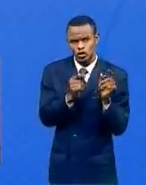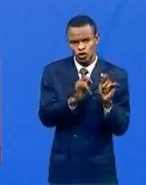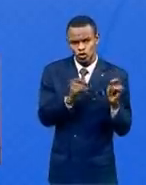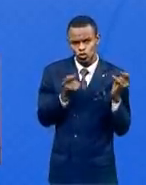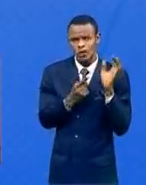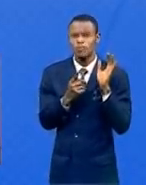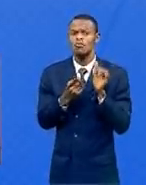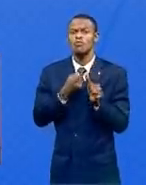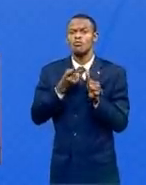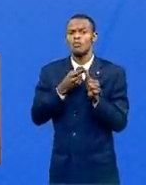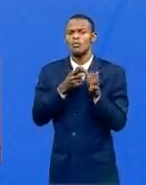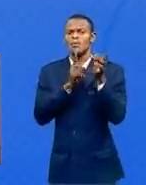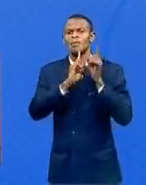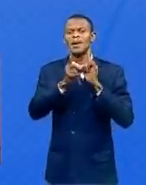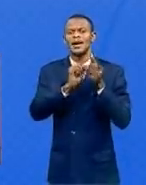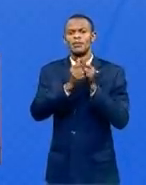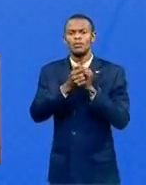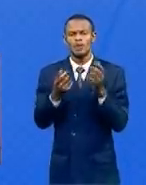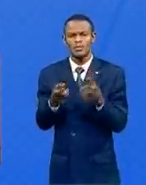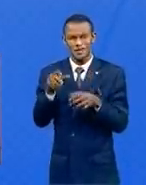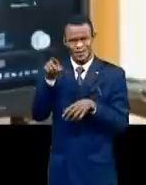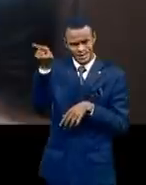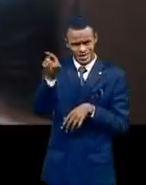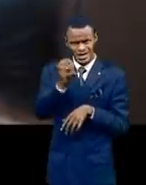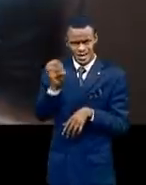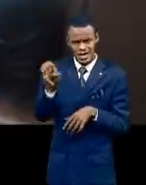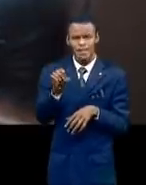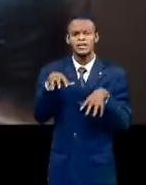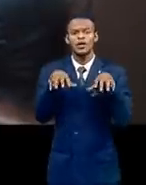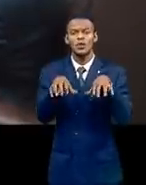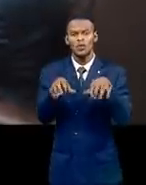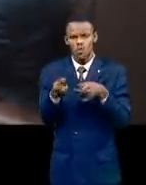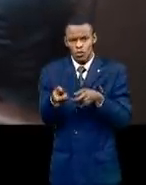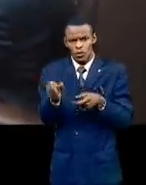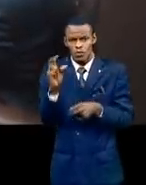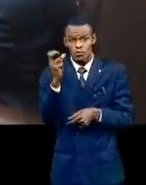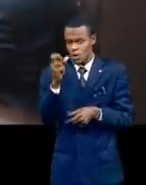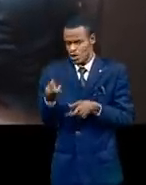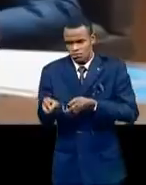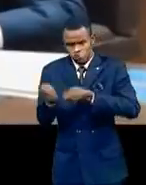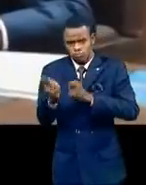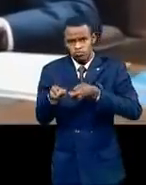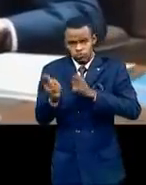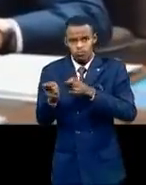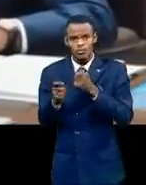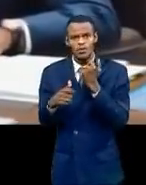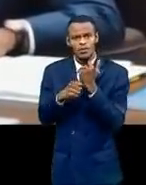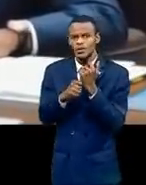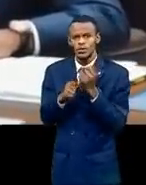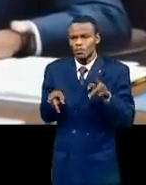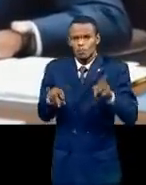mines dans la province de l'Est de la République démocratique du Congo. Les auteurs de cette situation, qui est